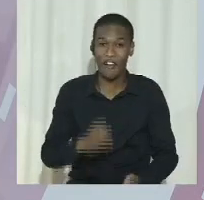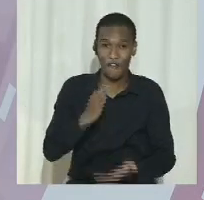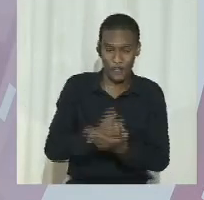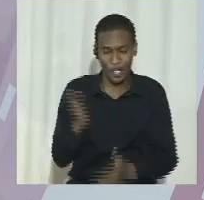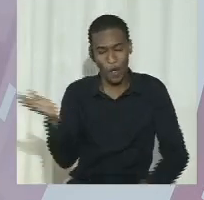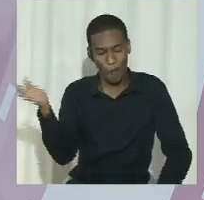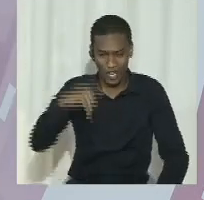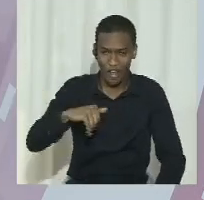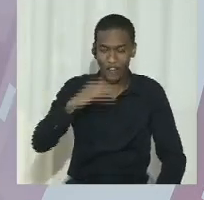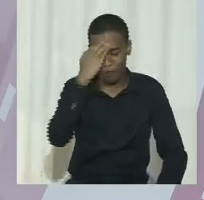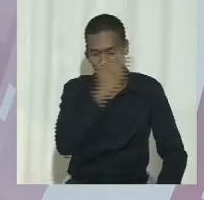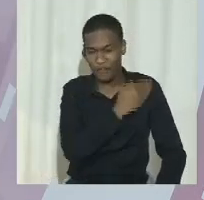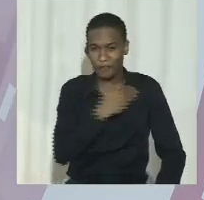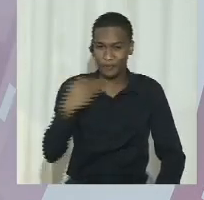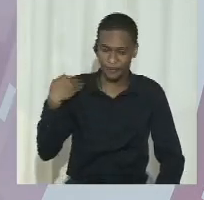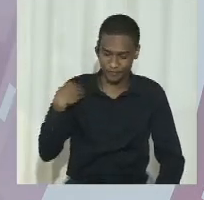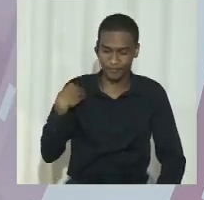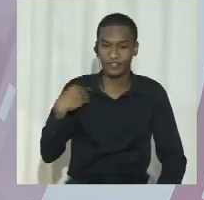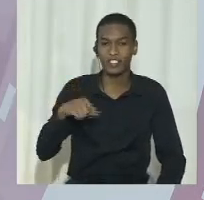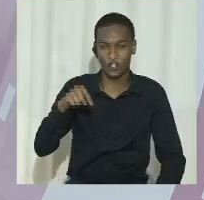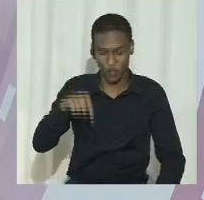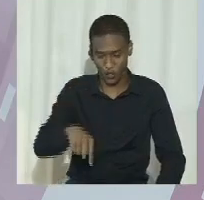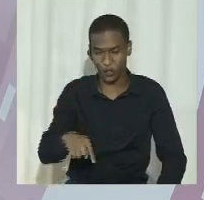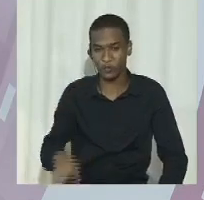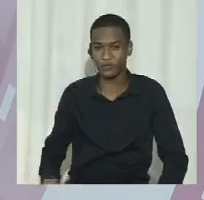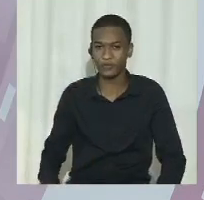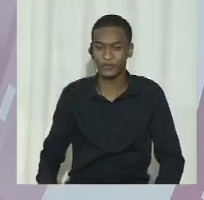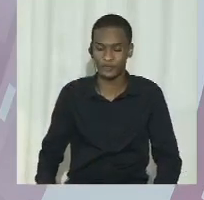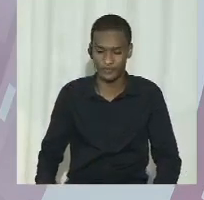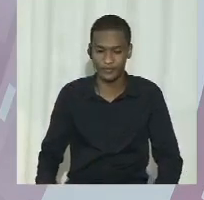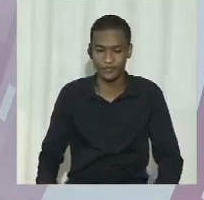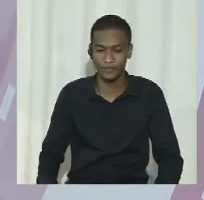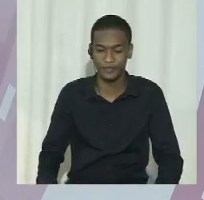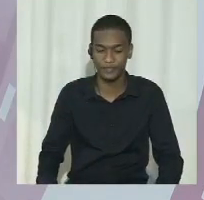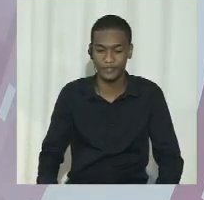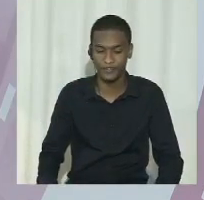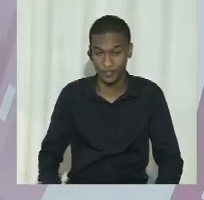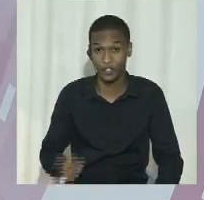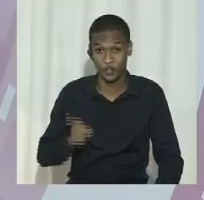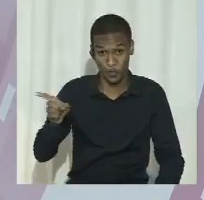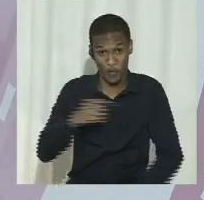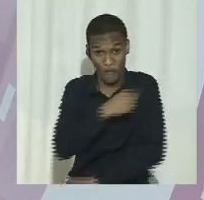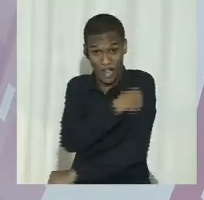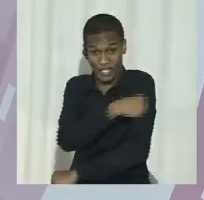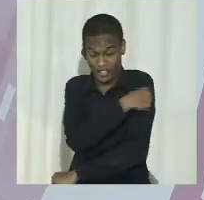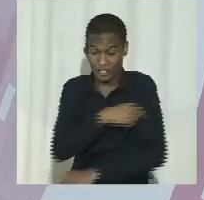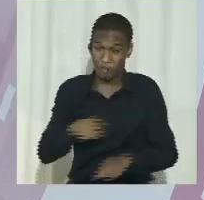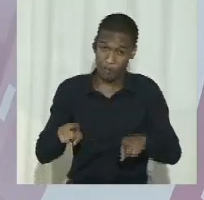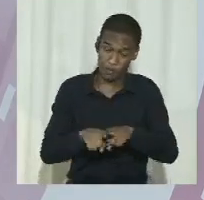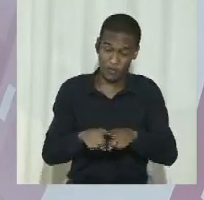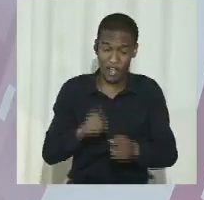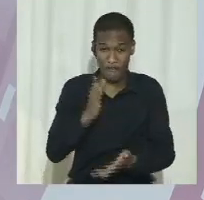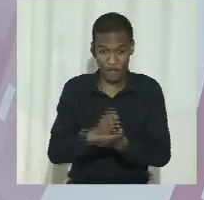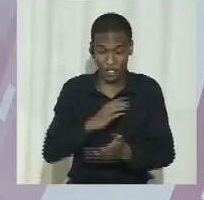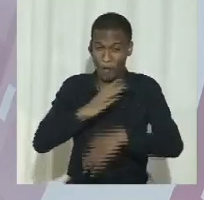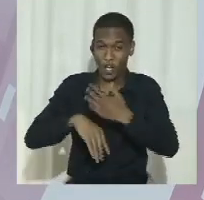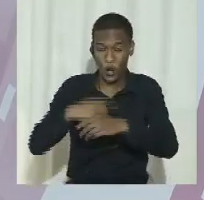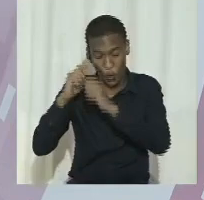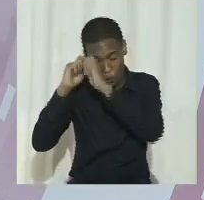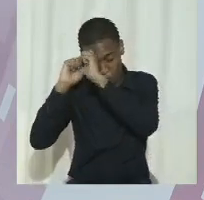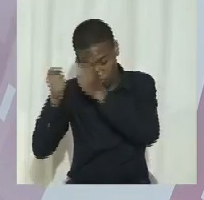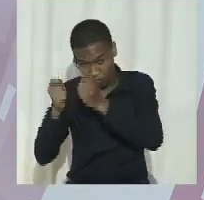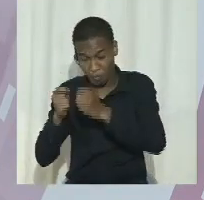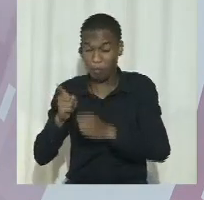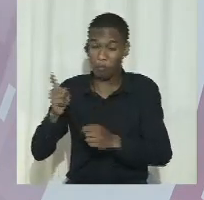nafaran'ny fitondrana malagasy ary izy io dia araka ny dinika izay ny fanaovana tamin'ireo